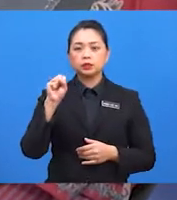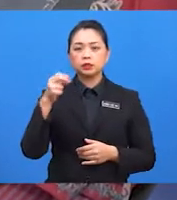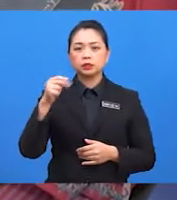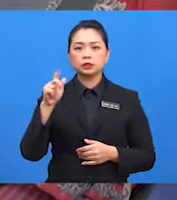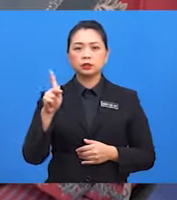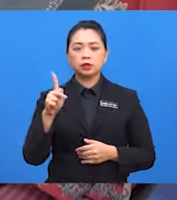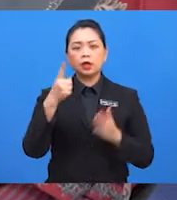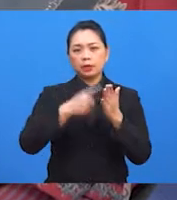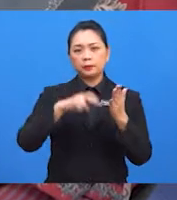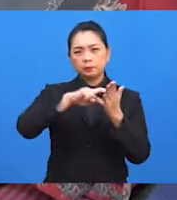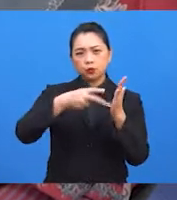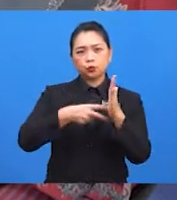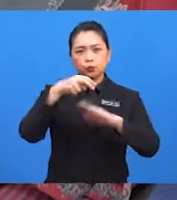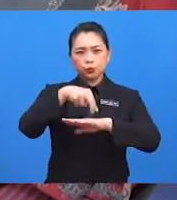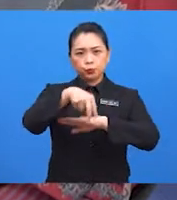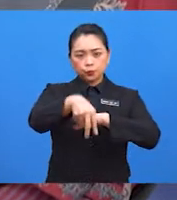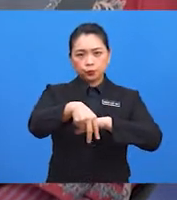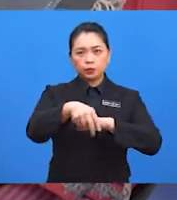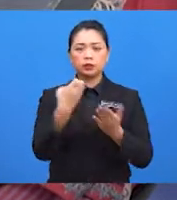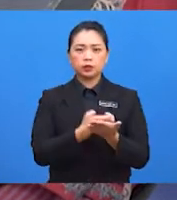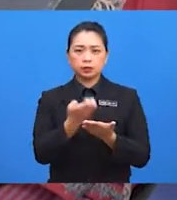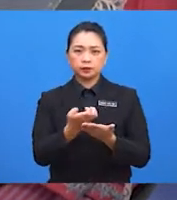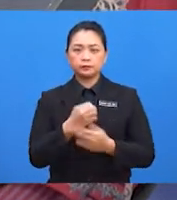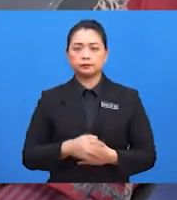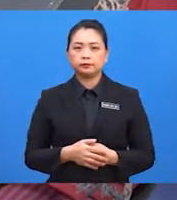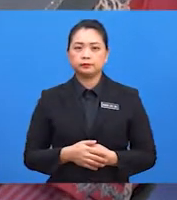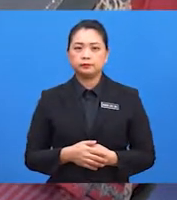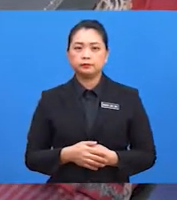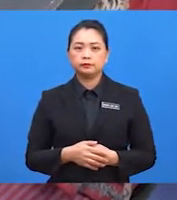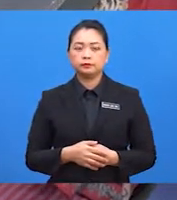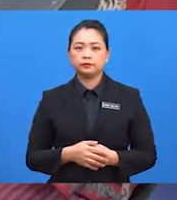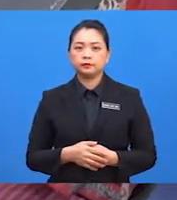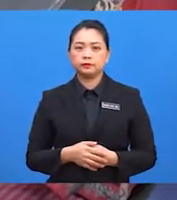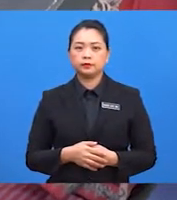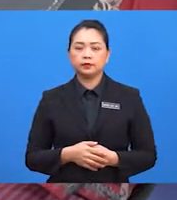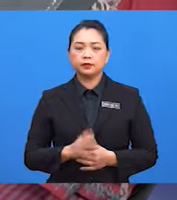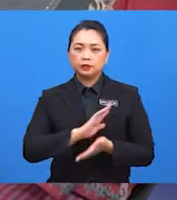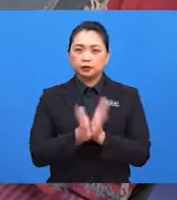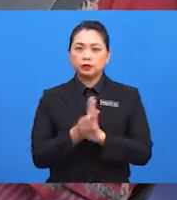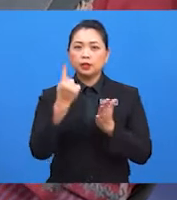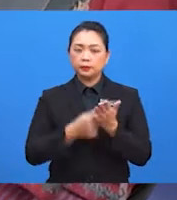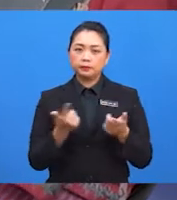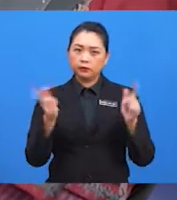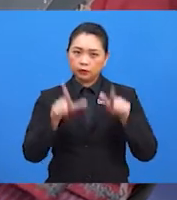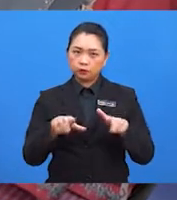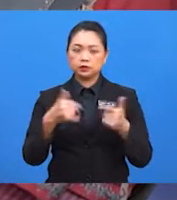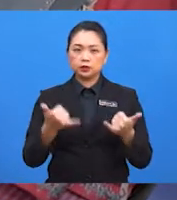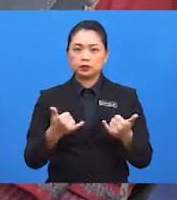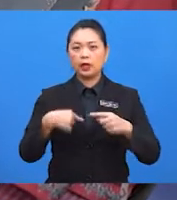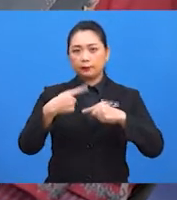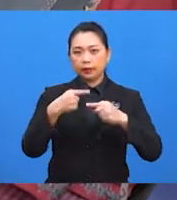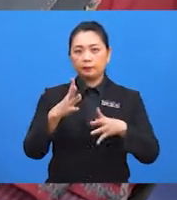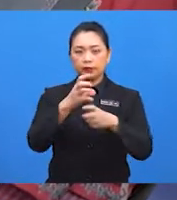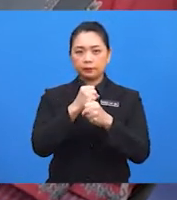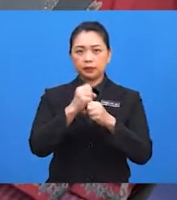maksud kemelesetan ekonomi sebenarnya? Okey. Jadi kemelesetan ekonomi yang berlaku apabila pendapatan negara